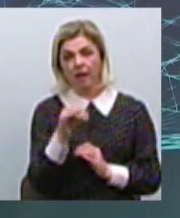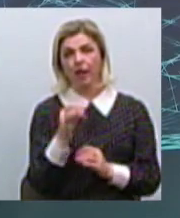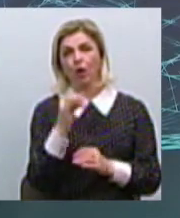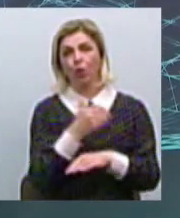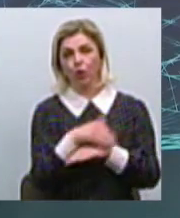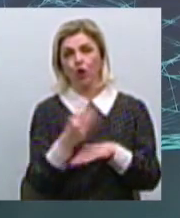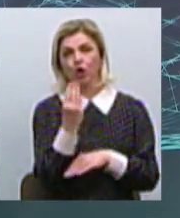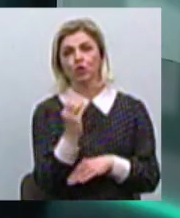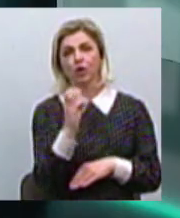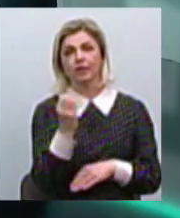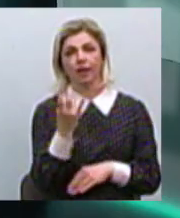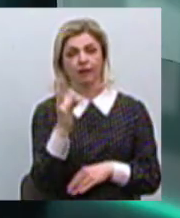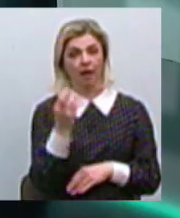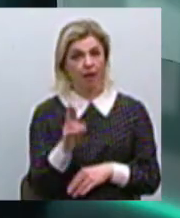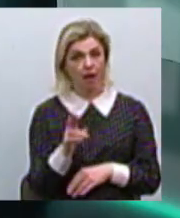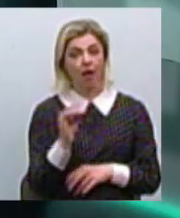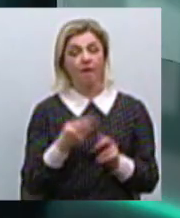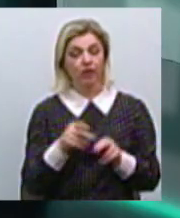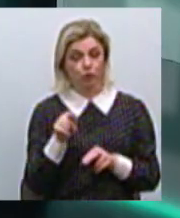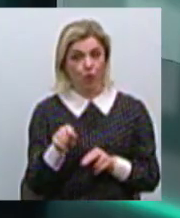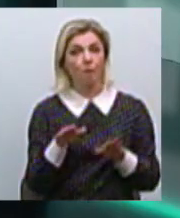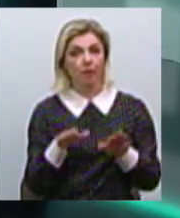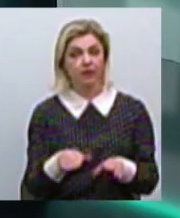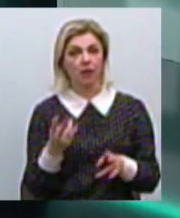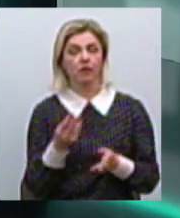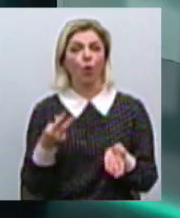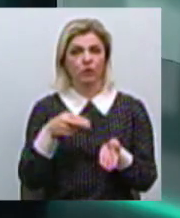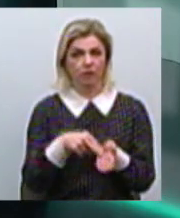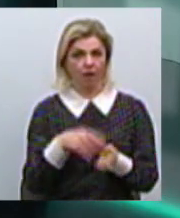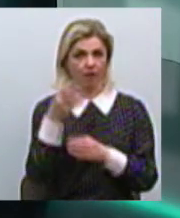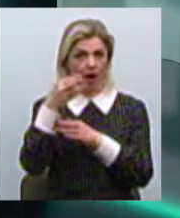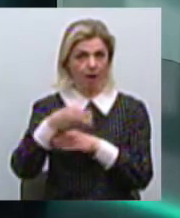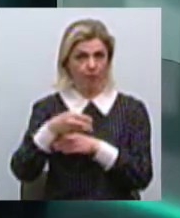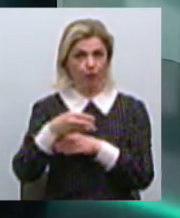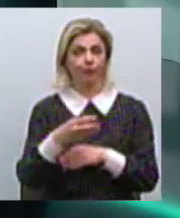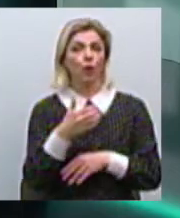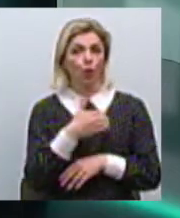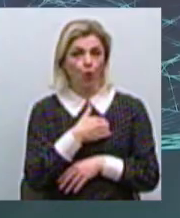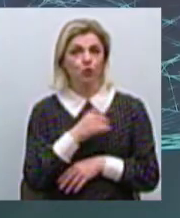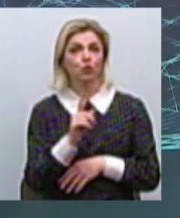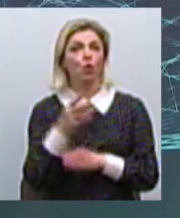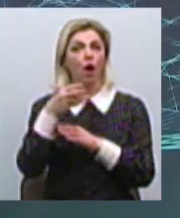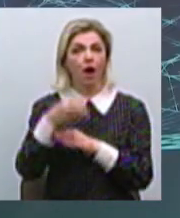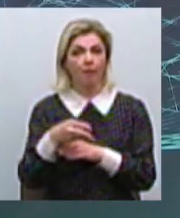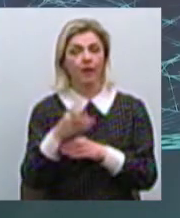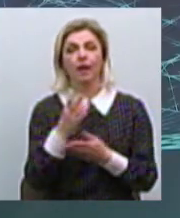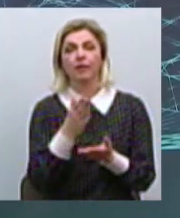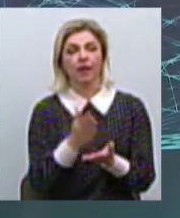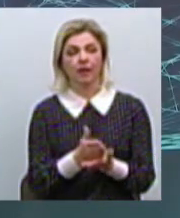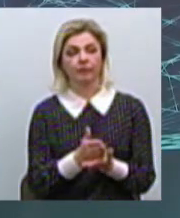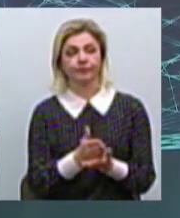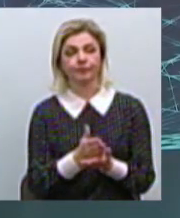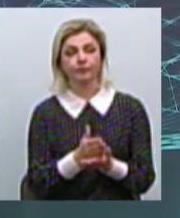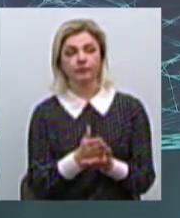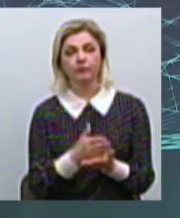І саме в цьому місці треба встановити камеру, але я... Хочу зазначити, що камери не є